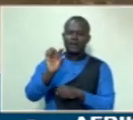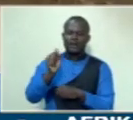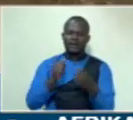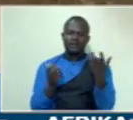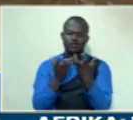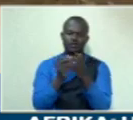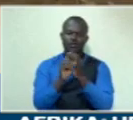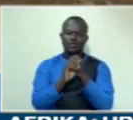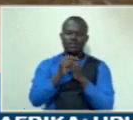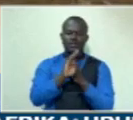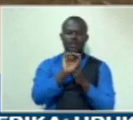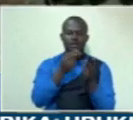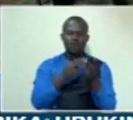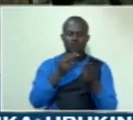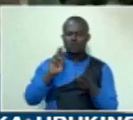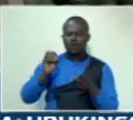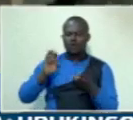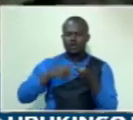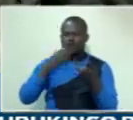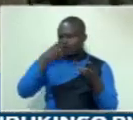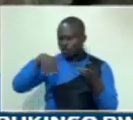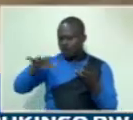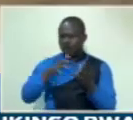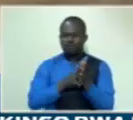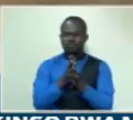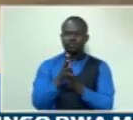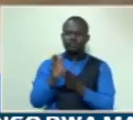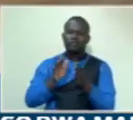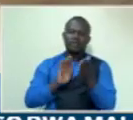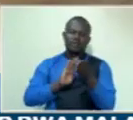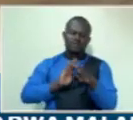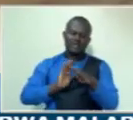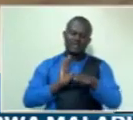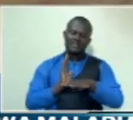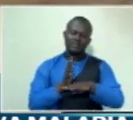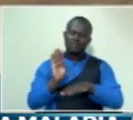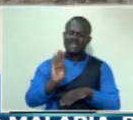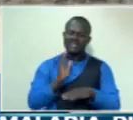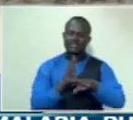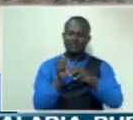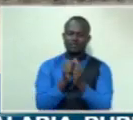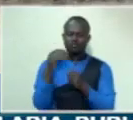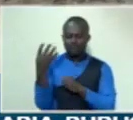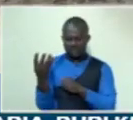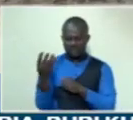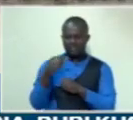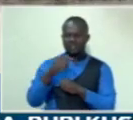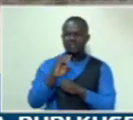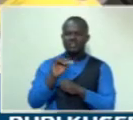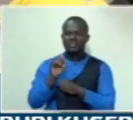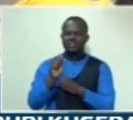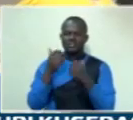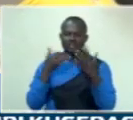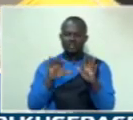gihuza uturere twa Nyabihu na Ngororero na Muhanga byuzuye bitwaye miliyari zirenga 14 naho giciye zarangira kubakwa